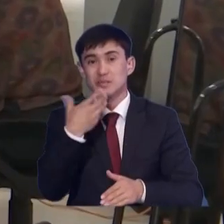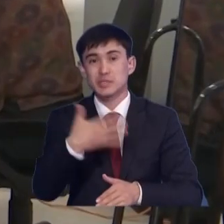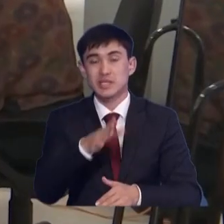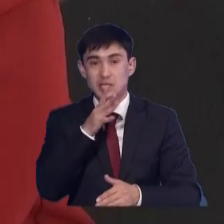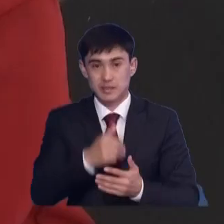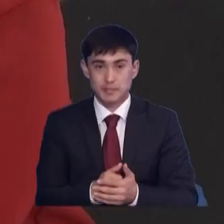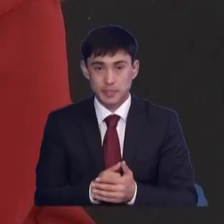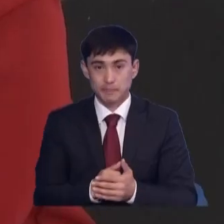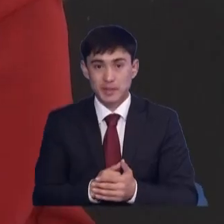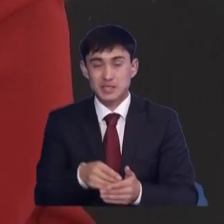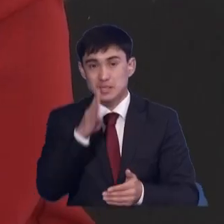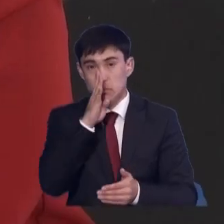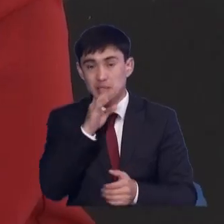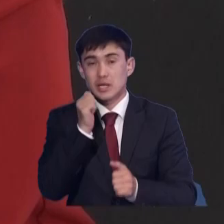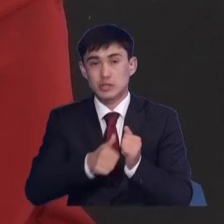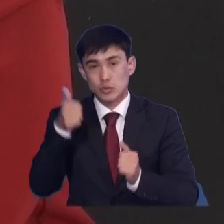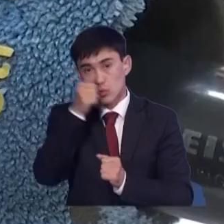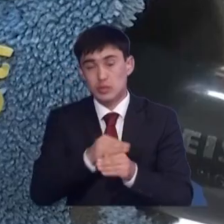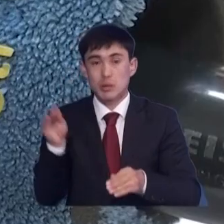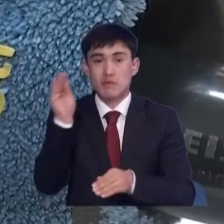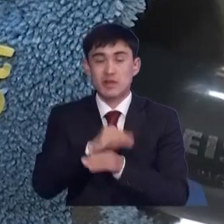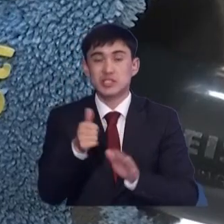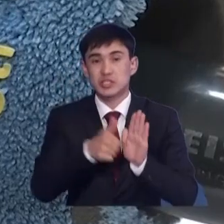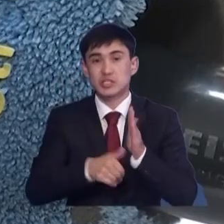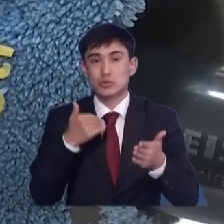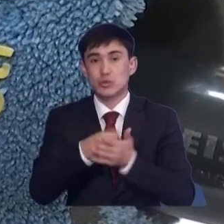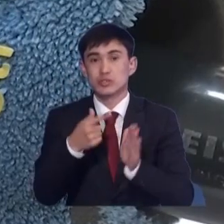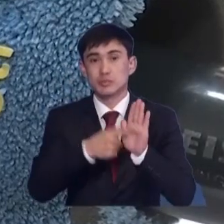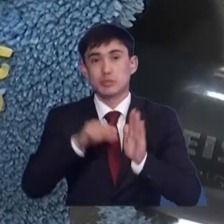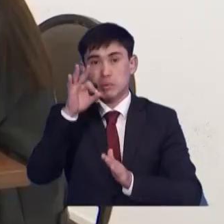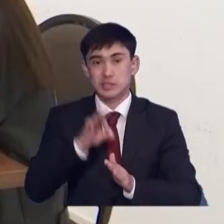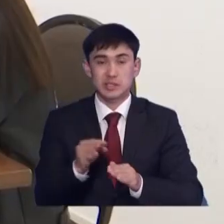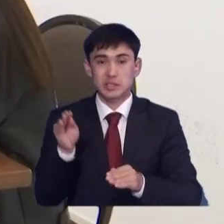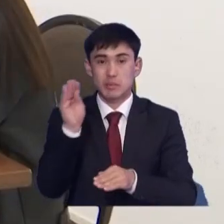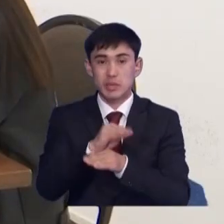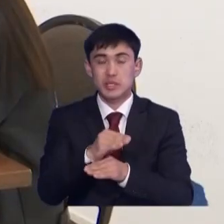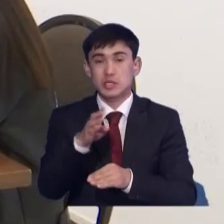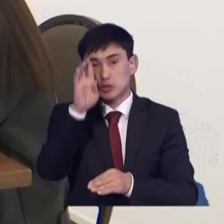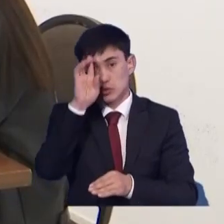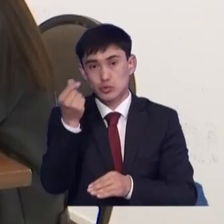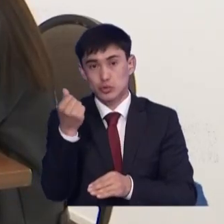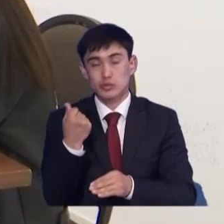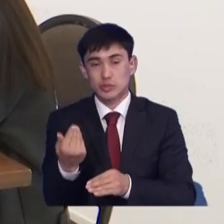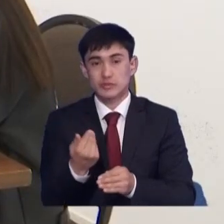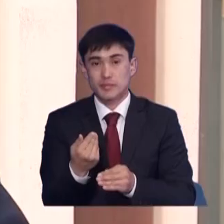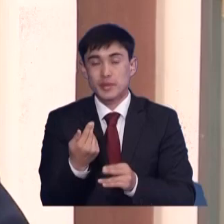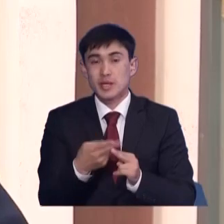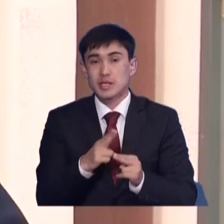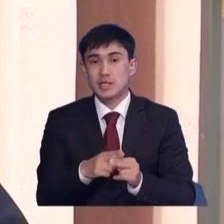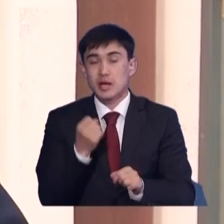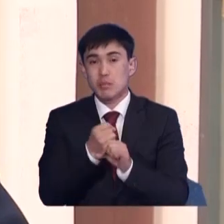50 лет. К их зарплате ежегодно добавлялось от 60 до 70% доплат за счет государства. Между тем